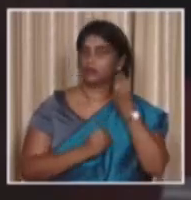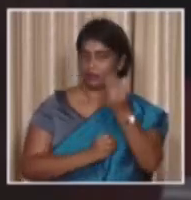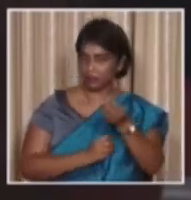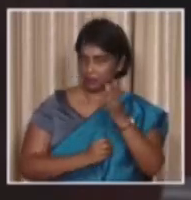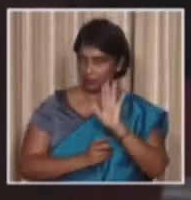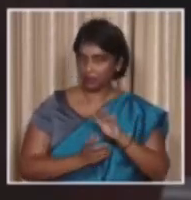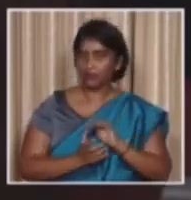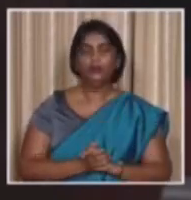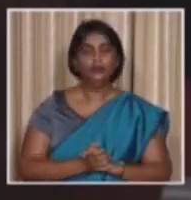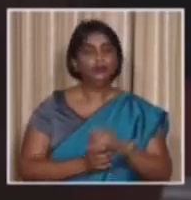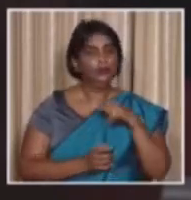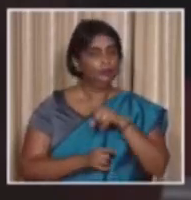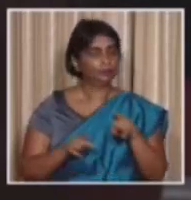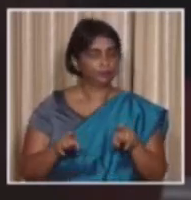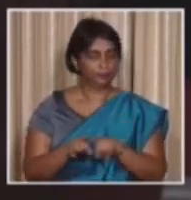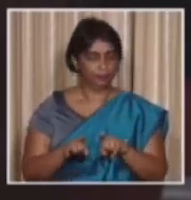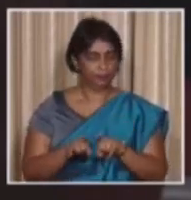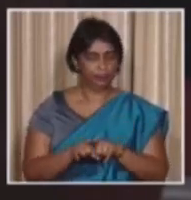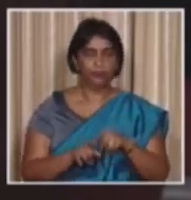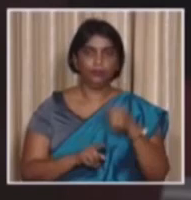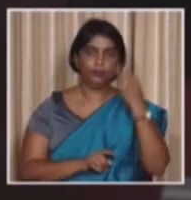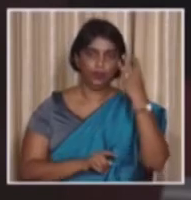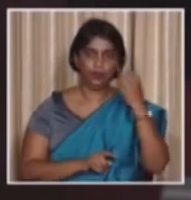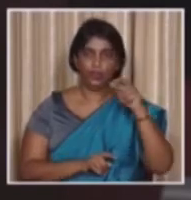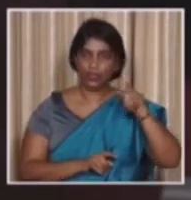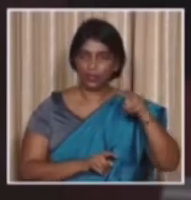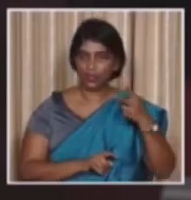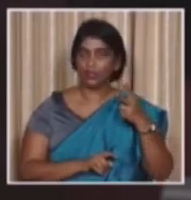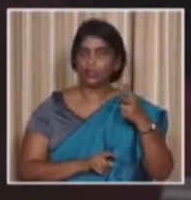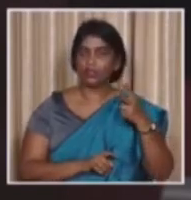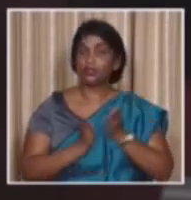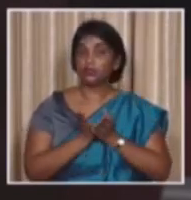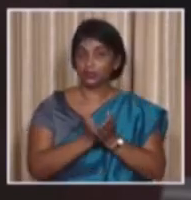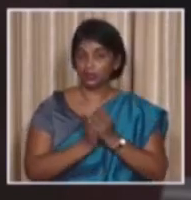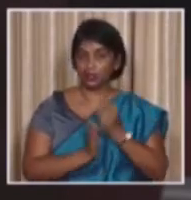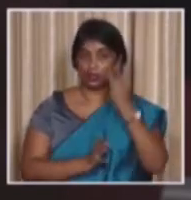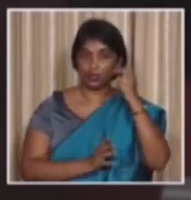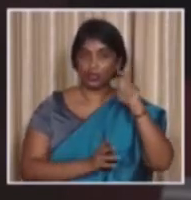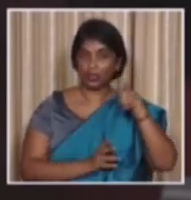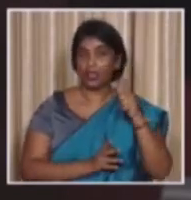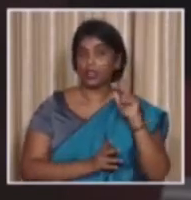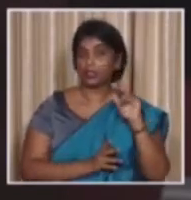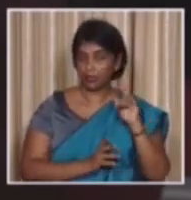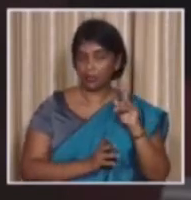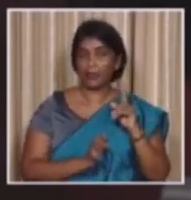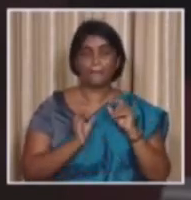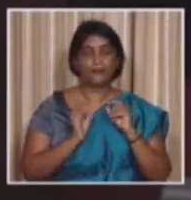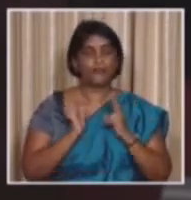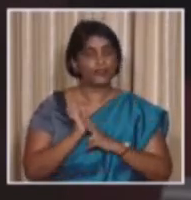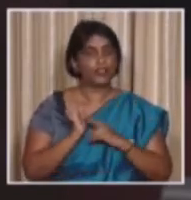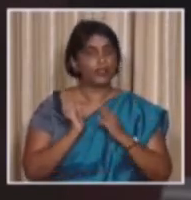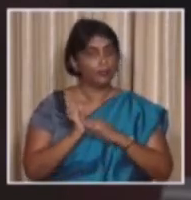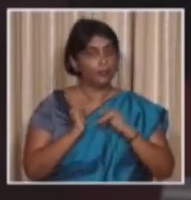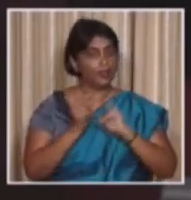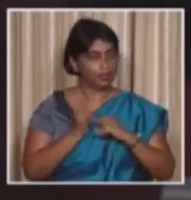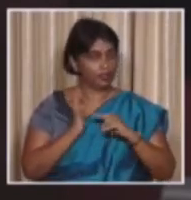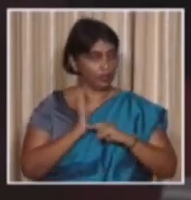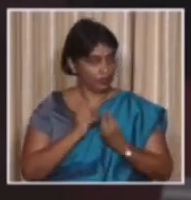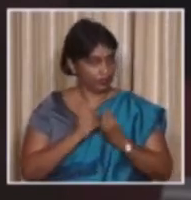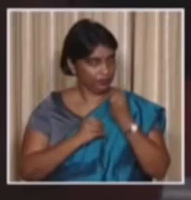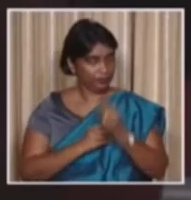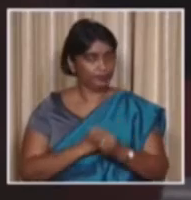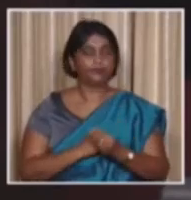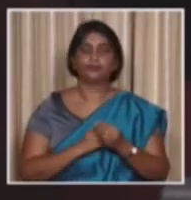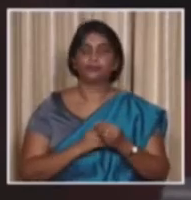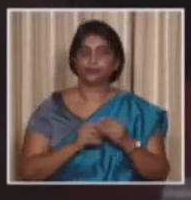இயன்றளவில் 3075 படகுகளுக்கு VMS கருவிகளை பொருத்தும் பணி நிறைவு செய்யப்பட்டுள்ளது.